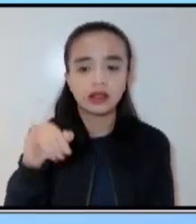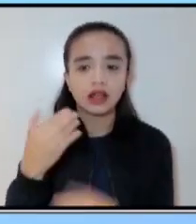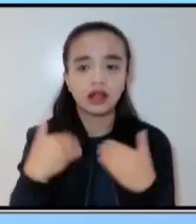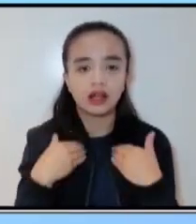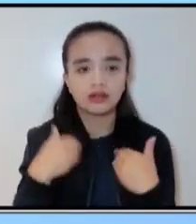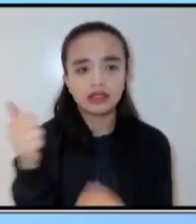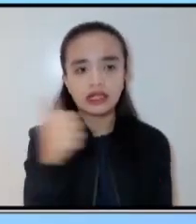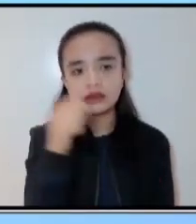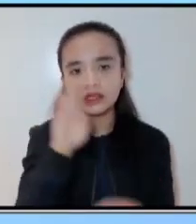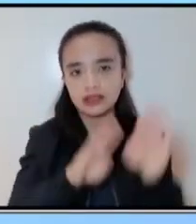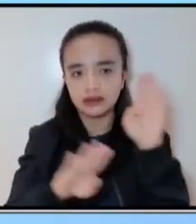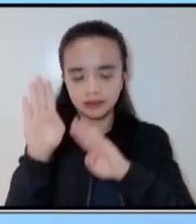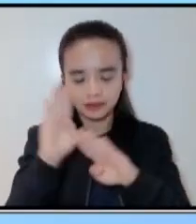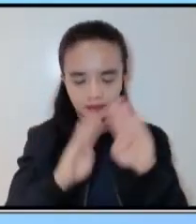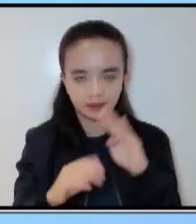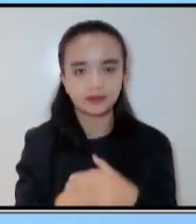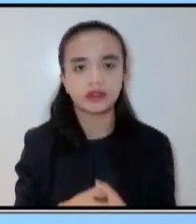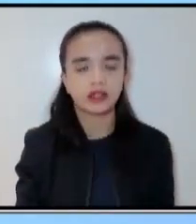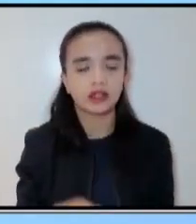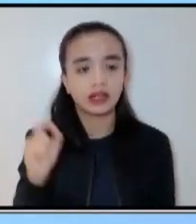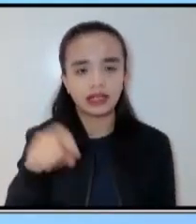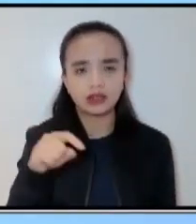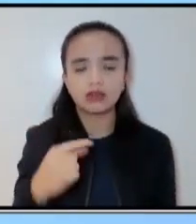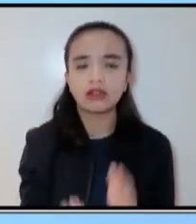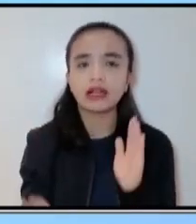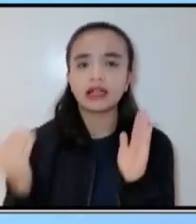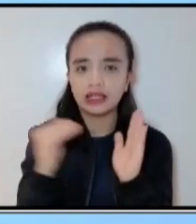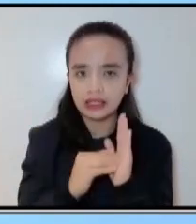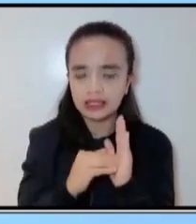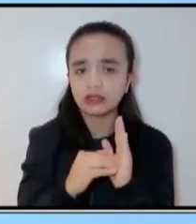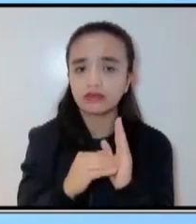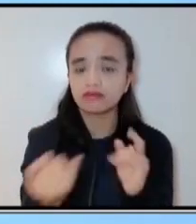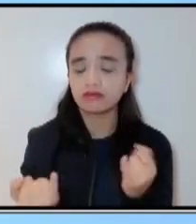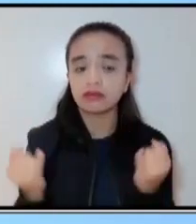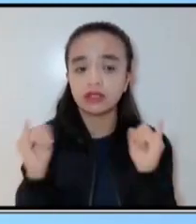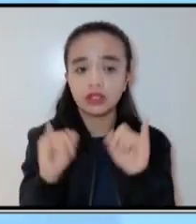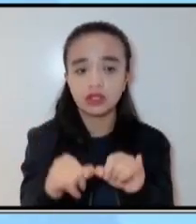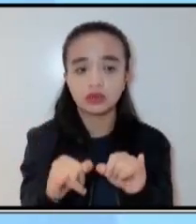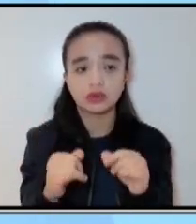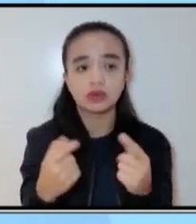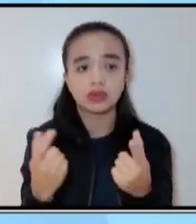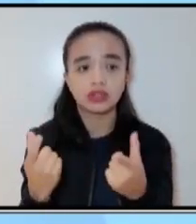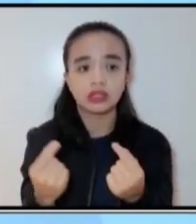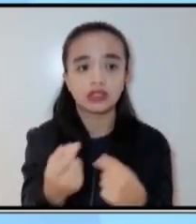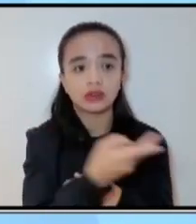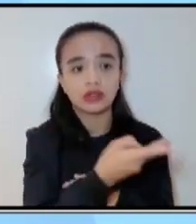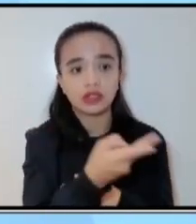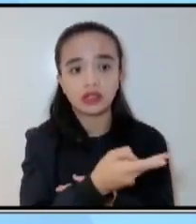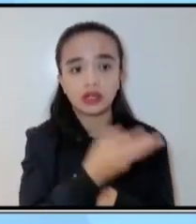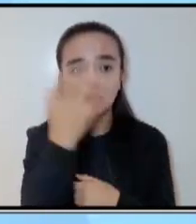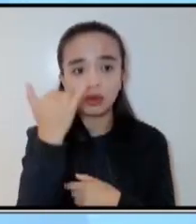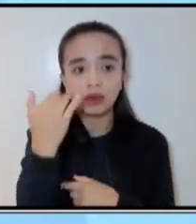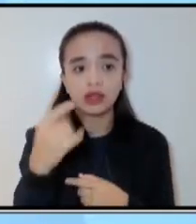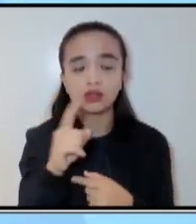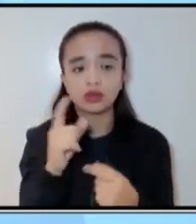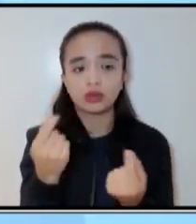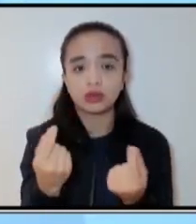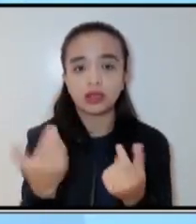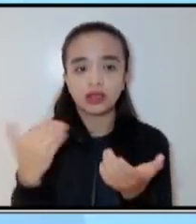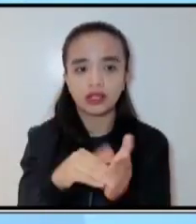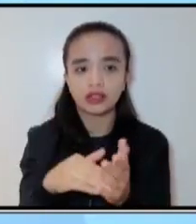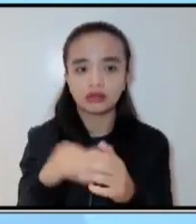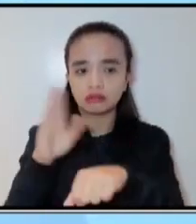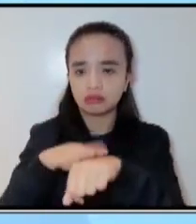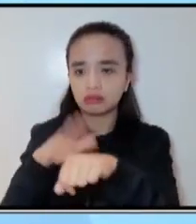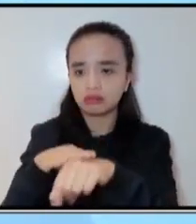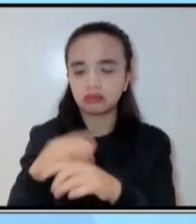crisis. This is another issue na ginagawa ng dalawang iyan para pananakot na naman sa ating mga